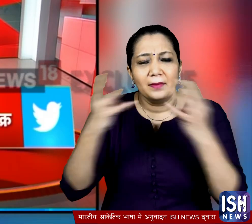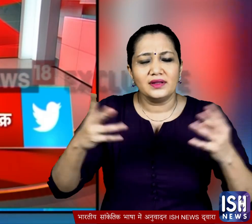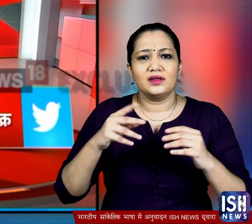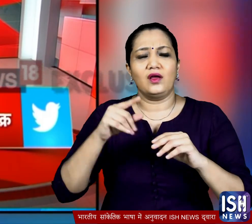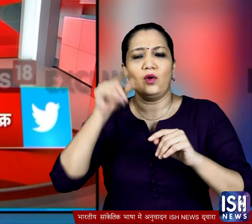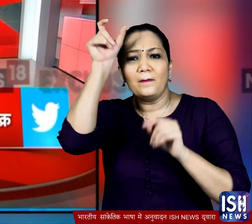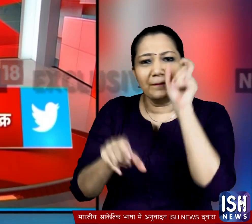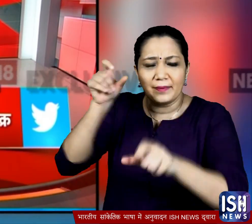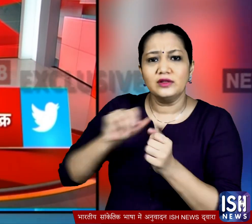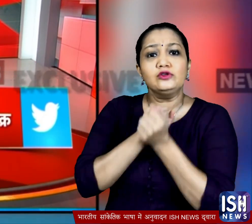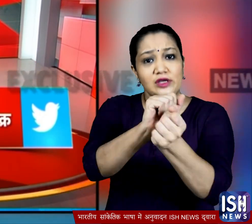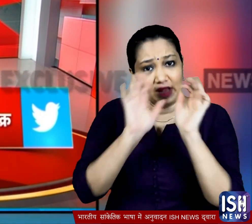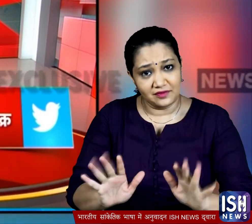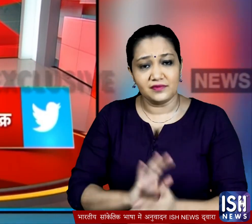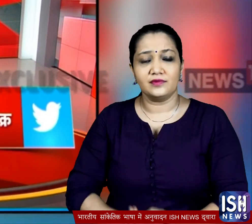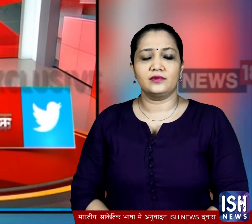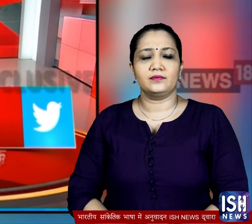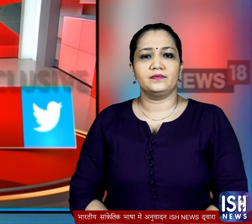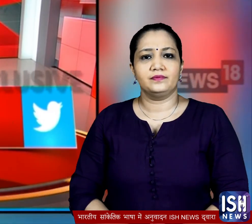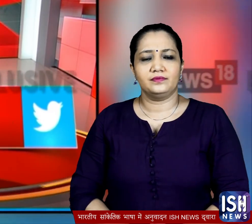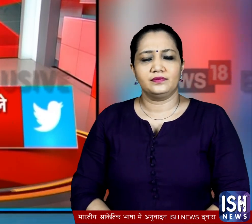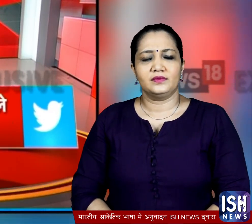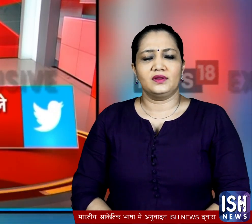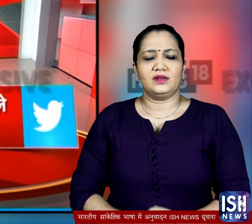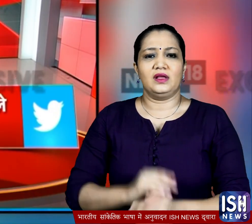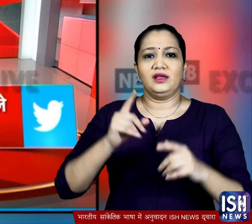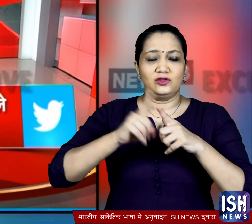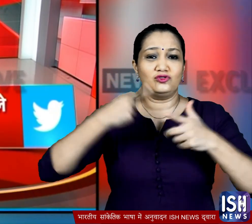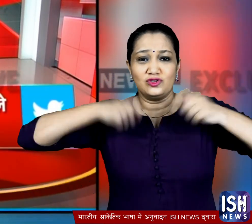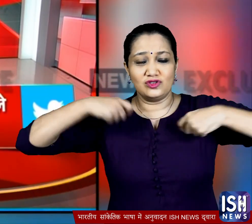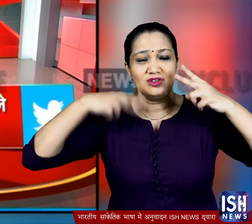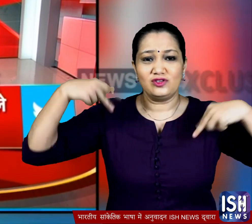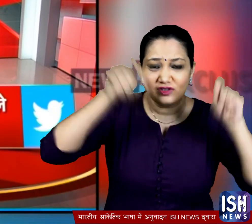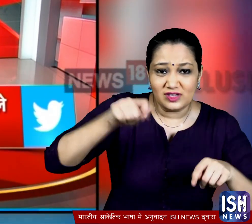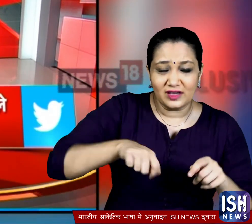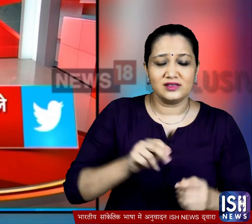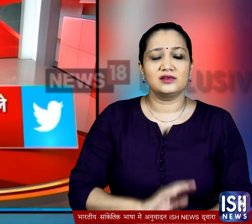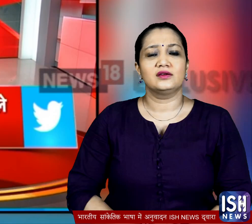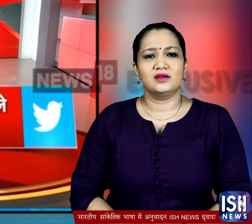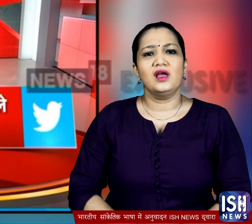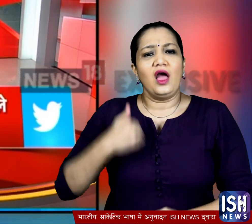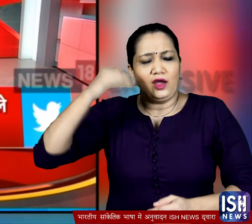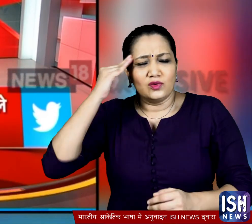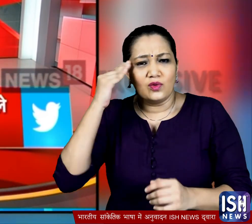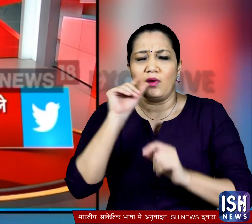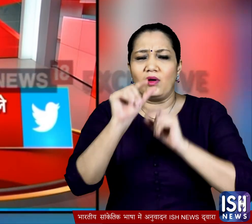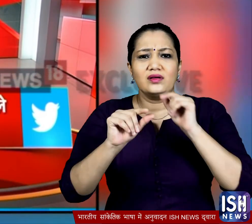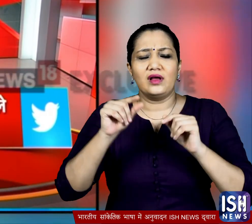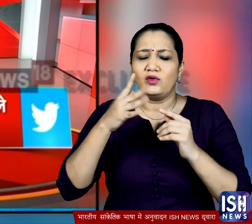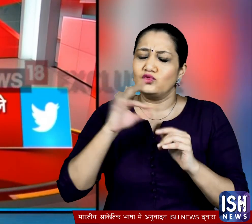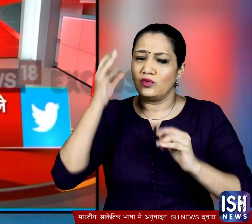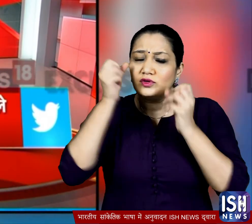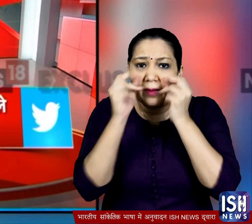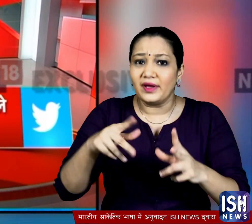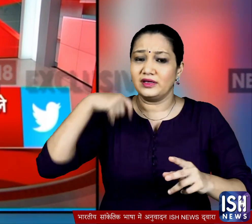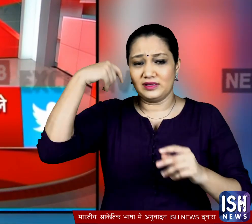ऐसे मामलों में आरोपियों को जेल तक भेजा जा रहा है। जस्टिस आरएफ नरिमन ने टिप्पणी करते हुए कहा कि वो जानते हैं कि हालात हैरान करने